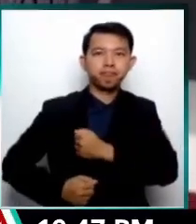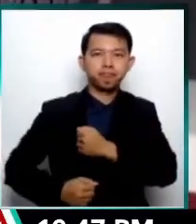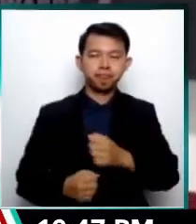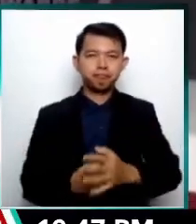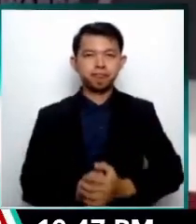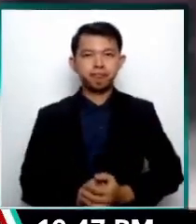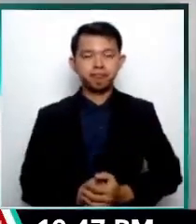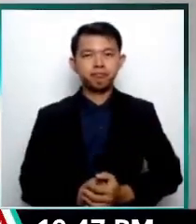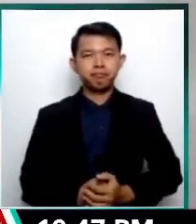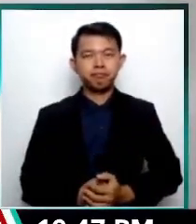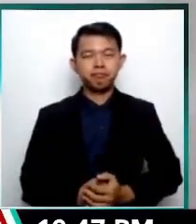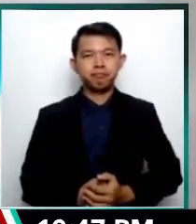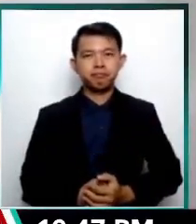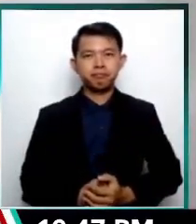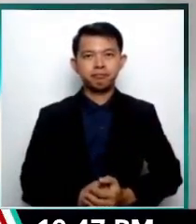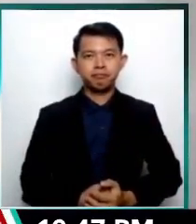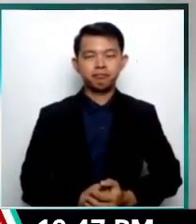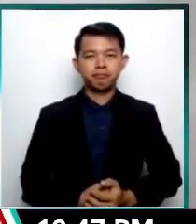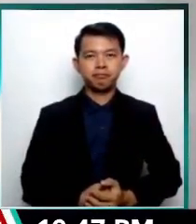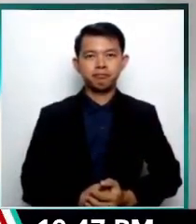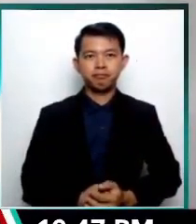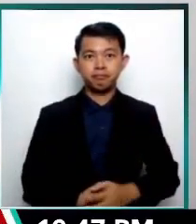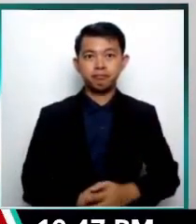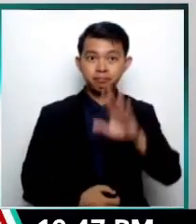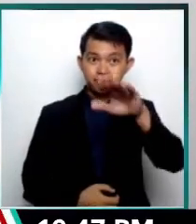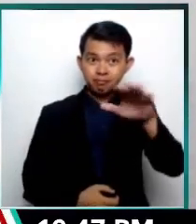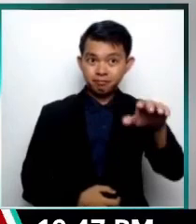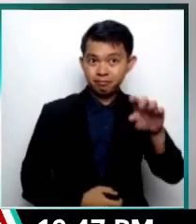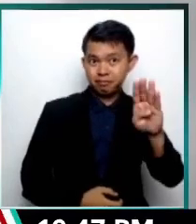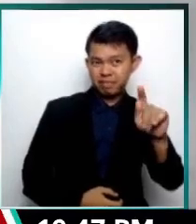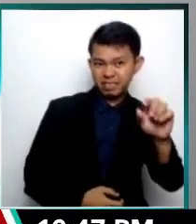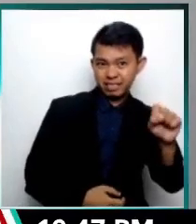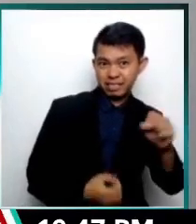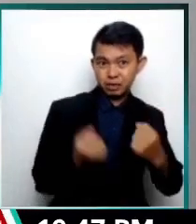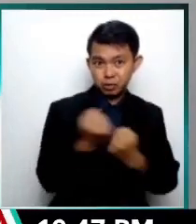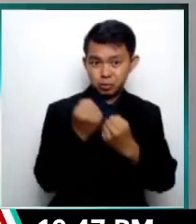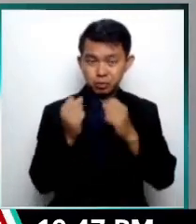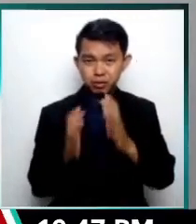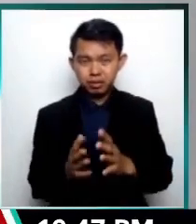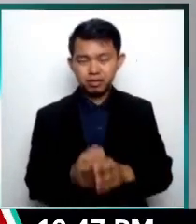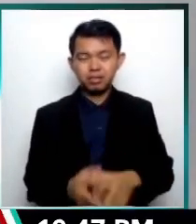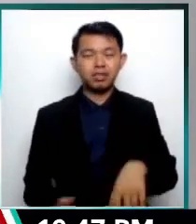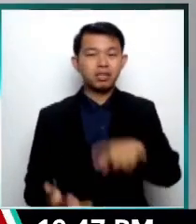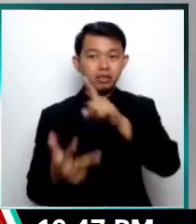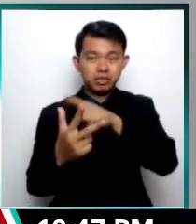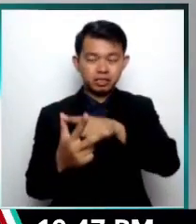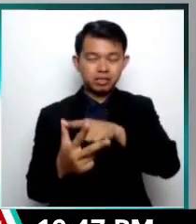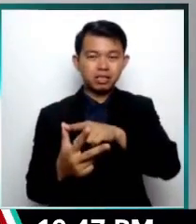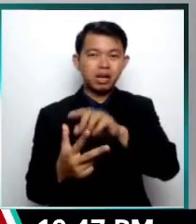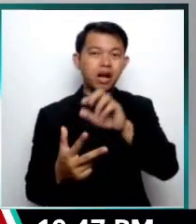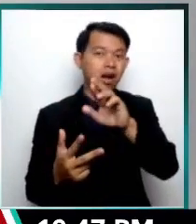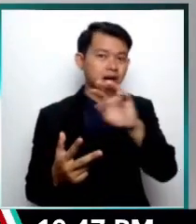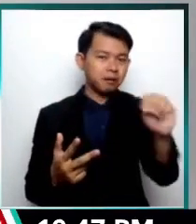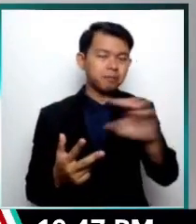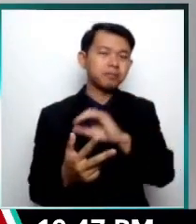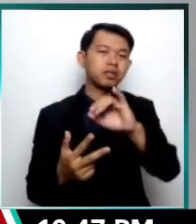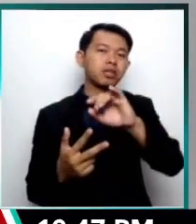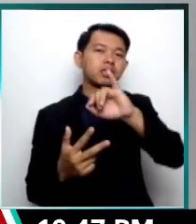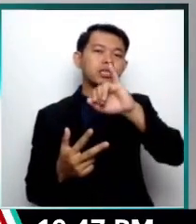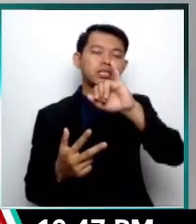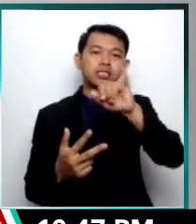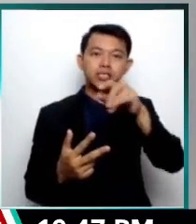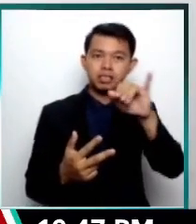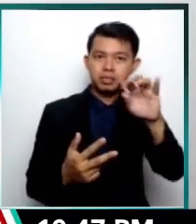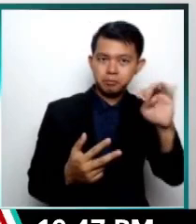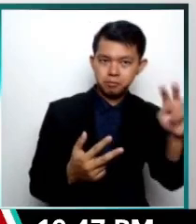Ready na ba kayo, Army? Dahil sina RM, Jimin, Jungkook at V naghahanda na sa kanilang military enlistment.